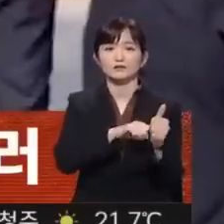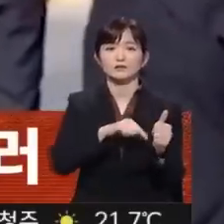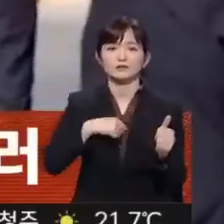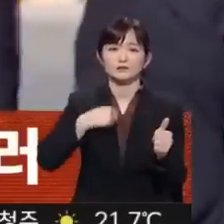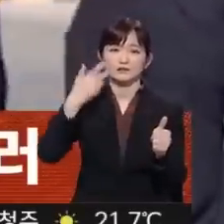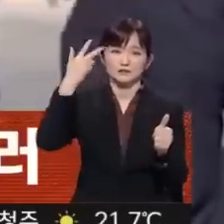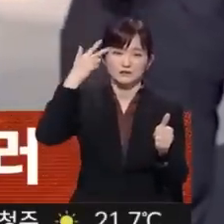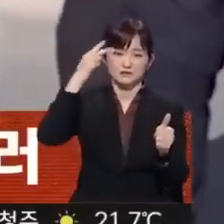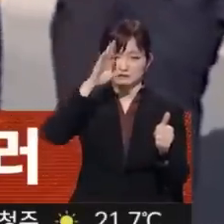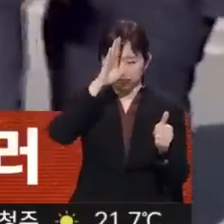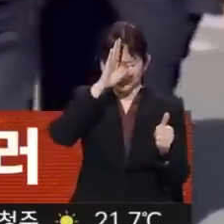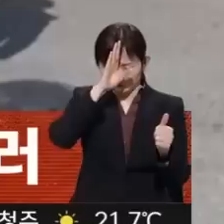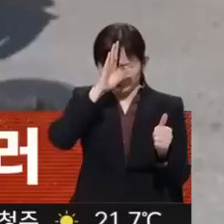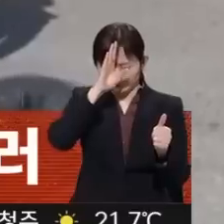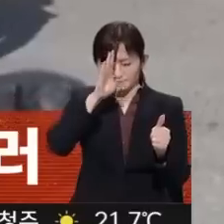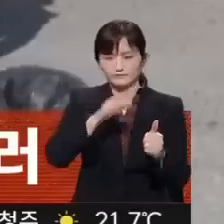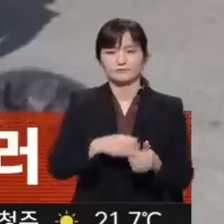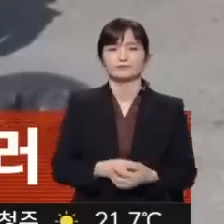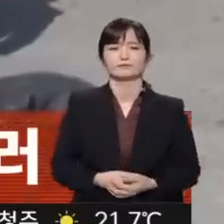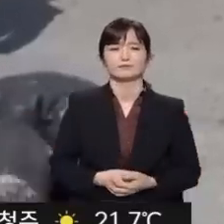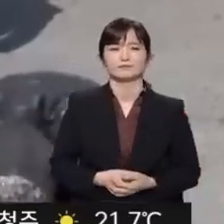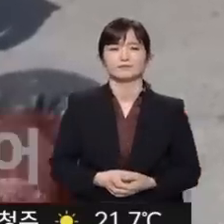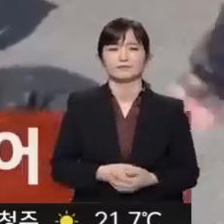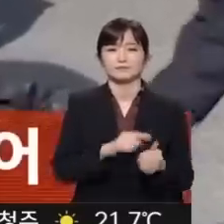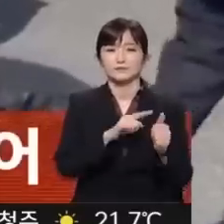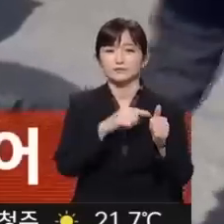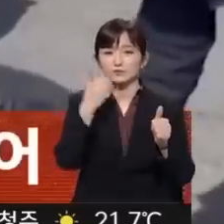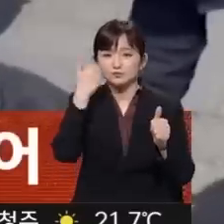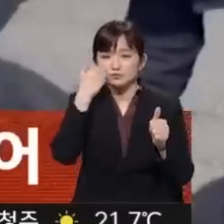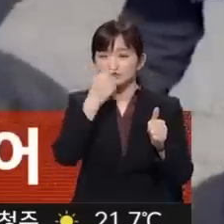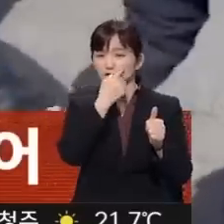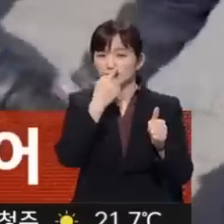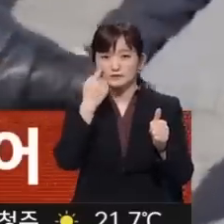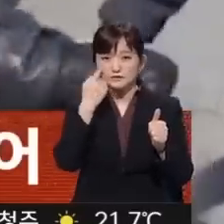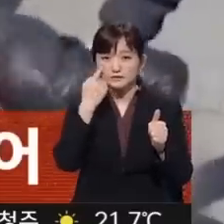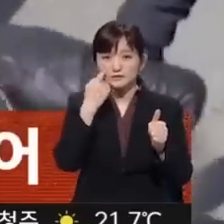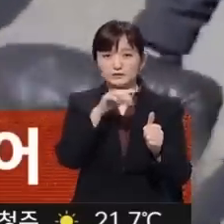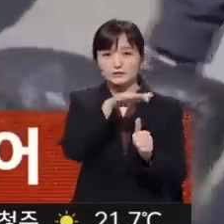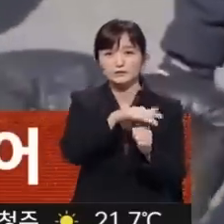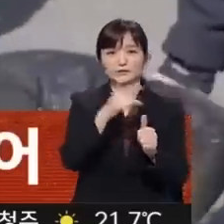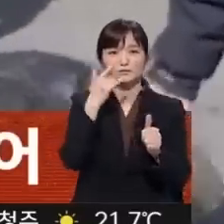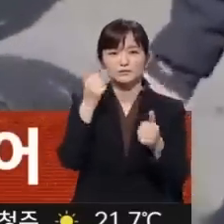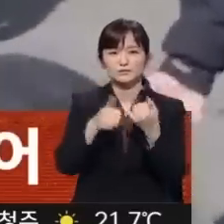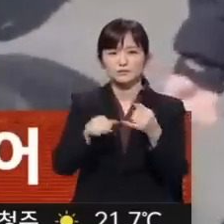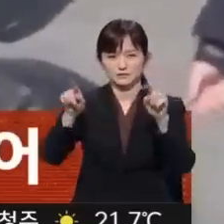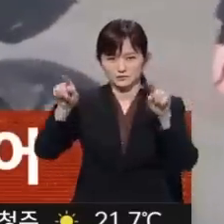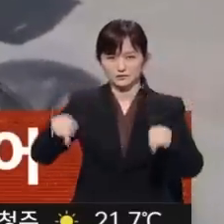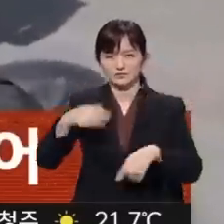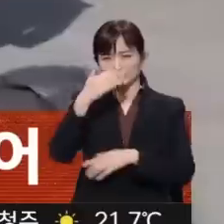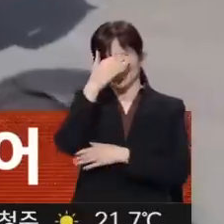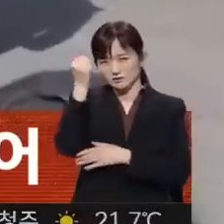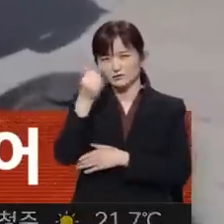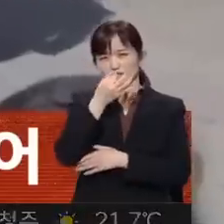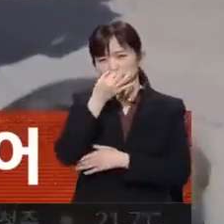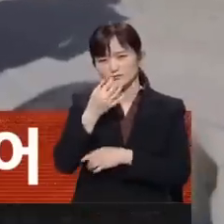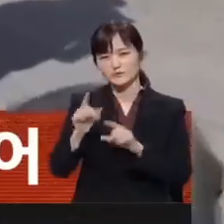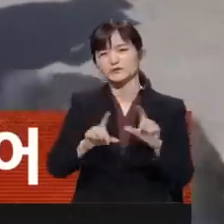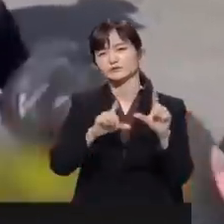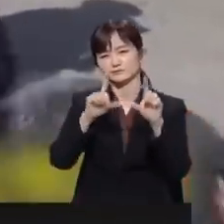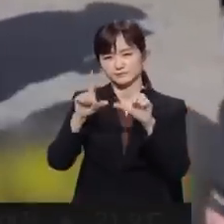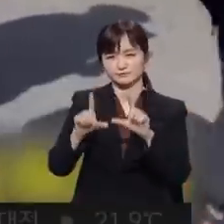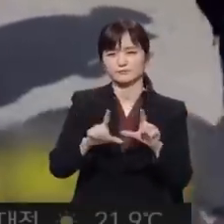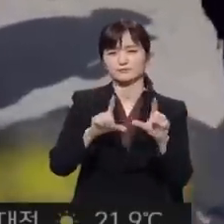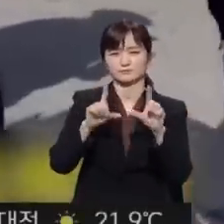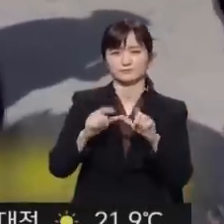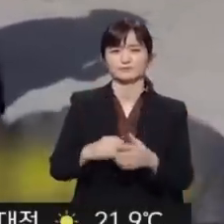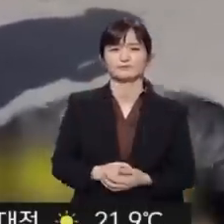스스로 정신질환을 앓고 있었다고 말했습니다. 소년의 신원을 확인해 보니까 소년의 부모는 이혼을 했고 할아버지와 힘든 생활을 이어가고